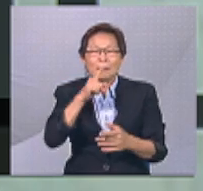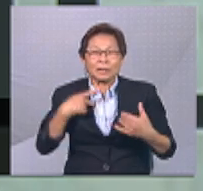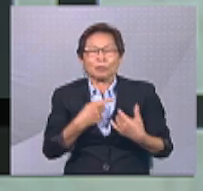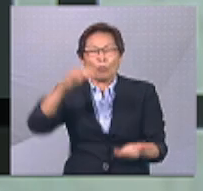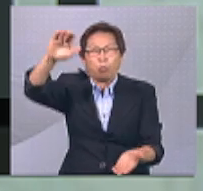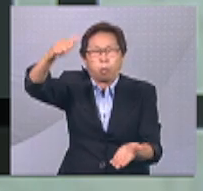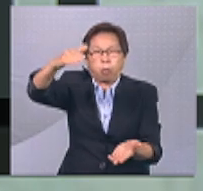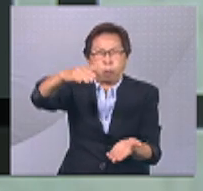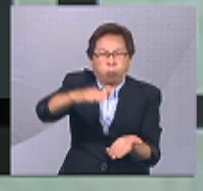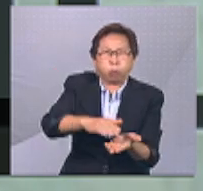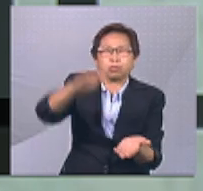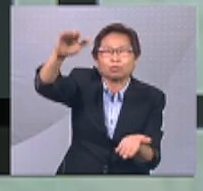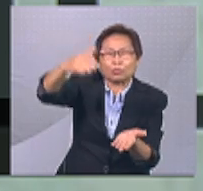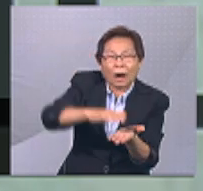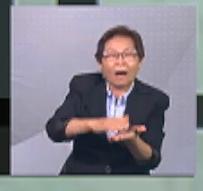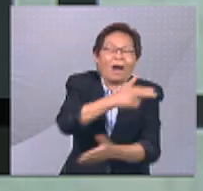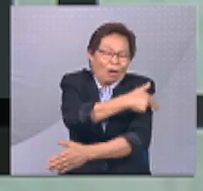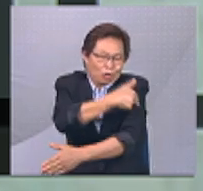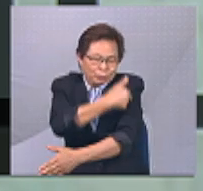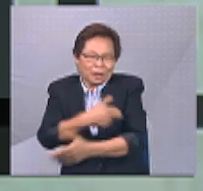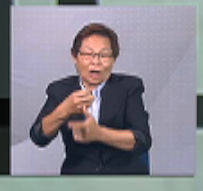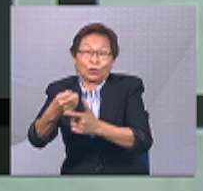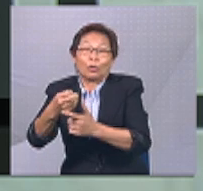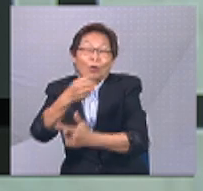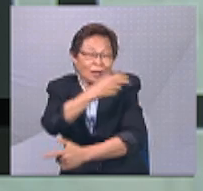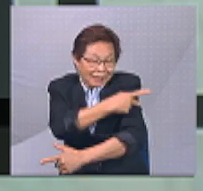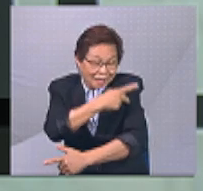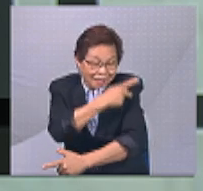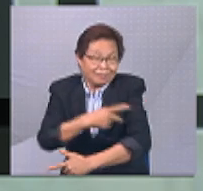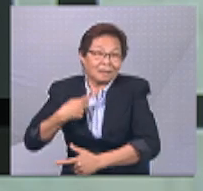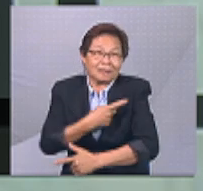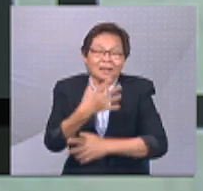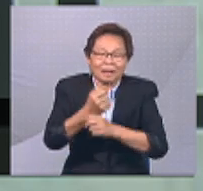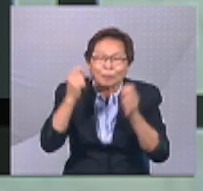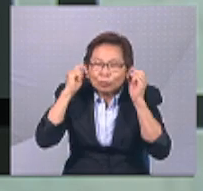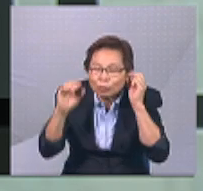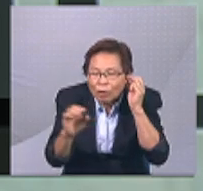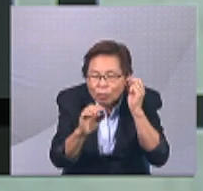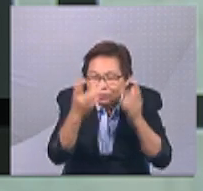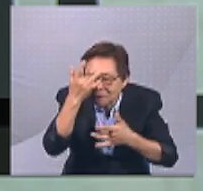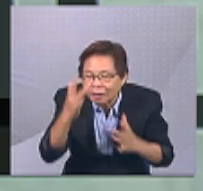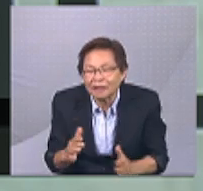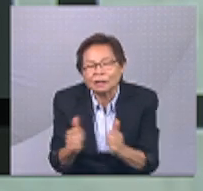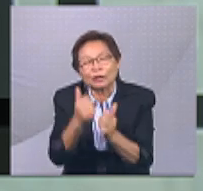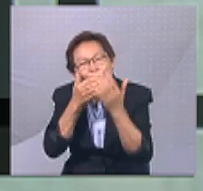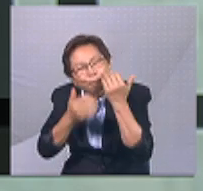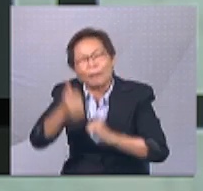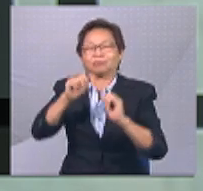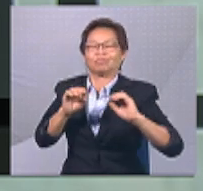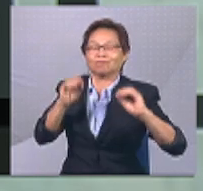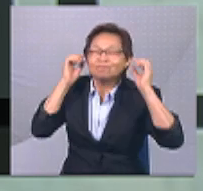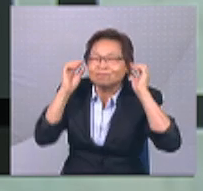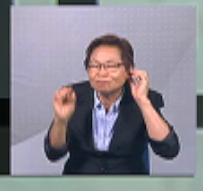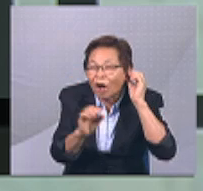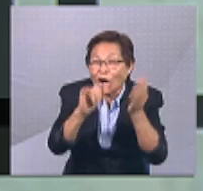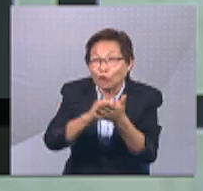supaya hospital kita ataupun klinik kita dapat merawat pesakit dengan sebaik mungkin. Jadi itulah konsep yang kita